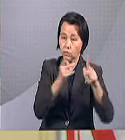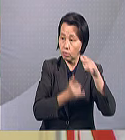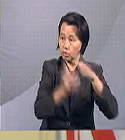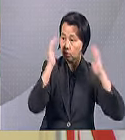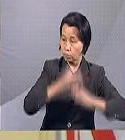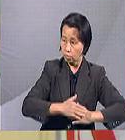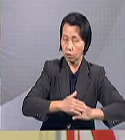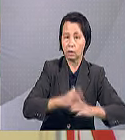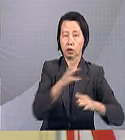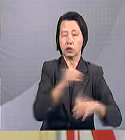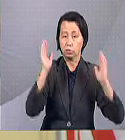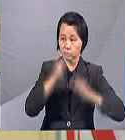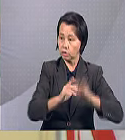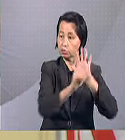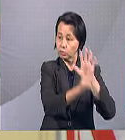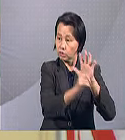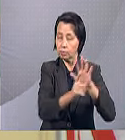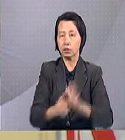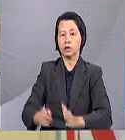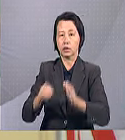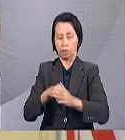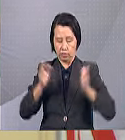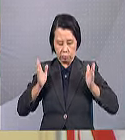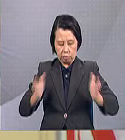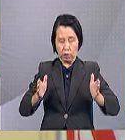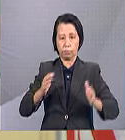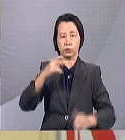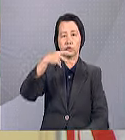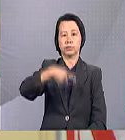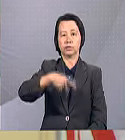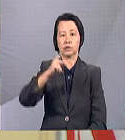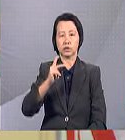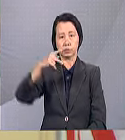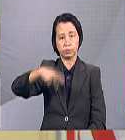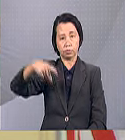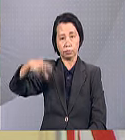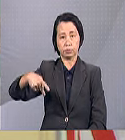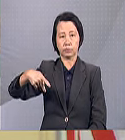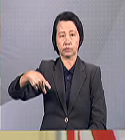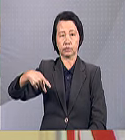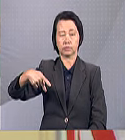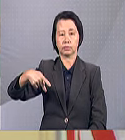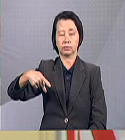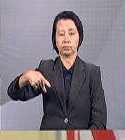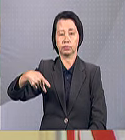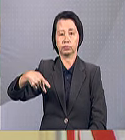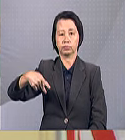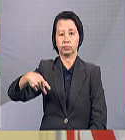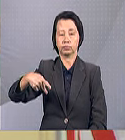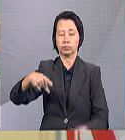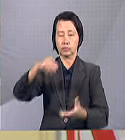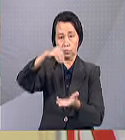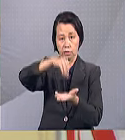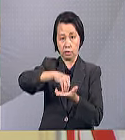solat berjemaah dalam tempoh Perintah Kawalan Pergerakan Pemulihan PKPP di